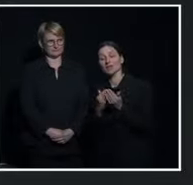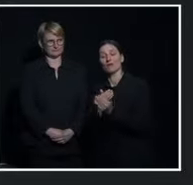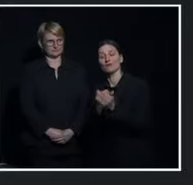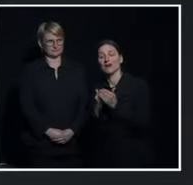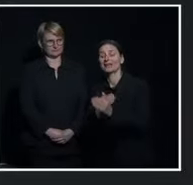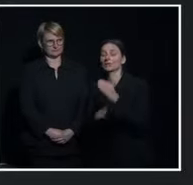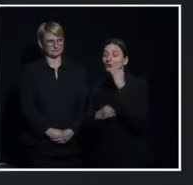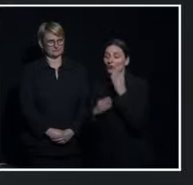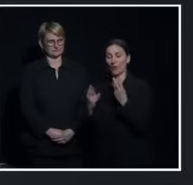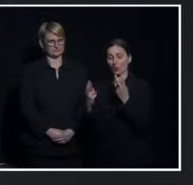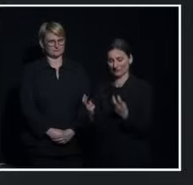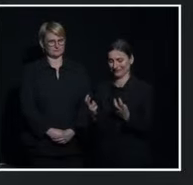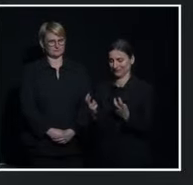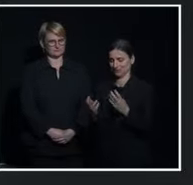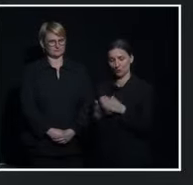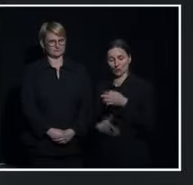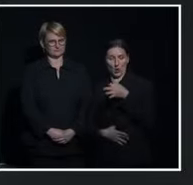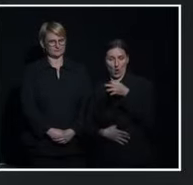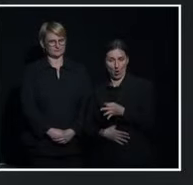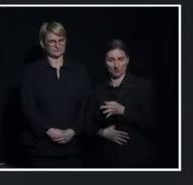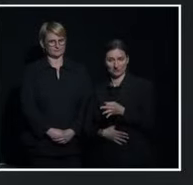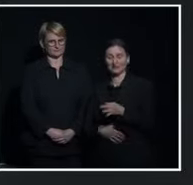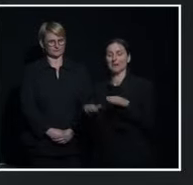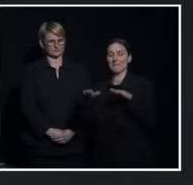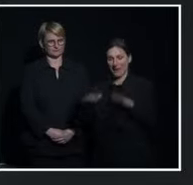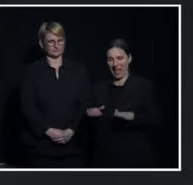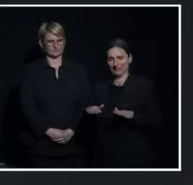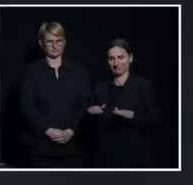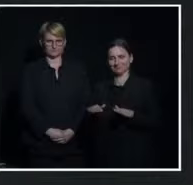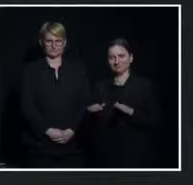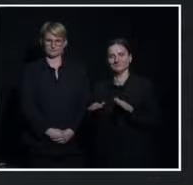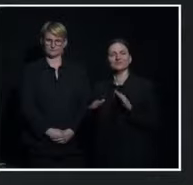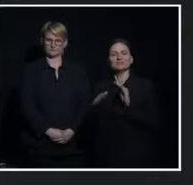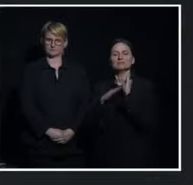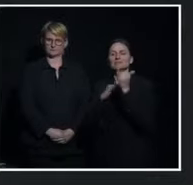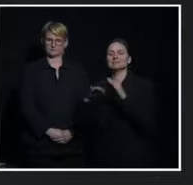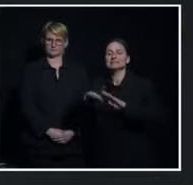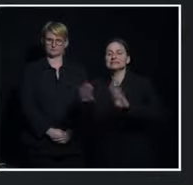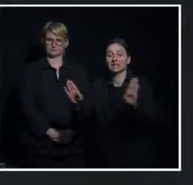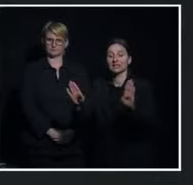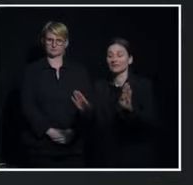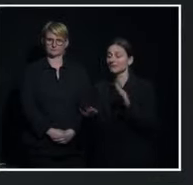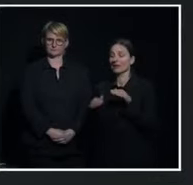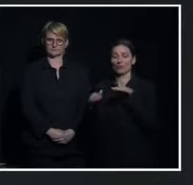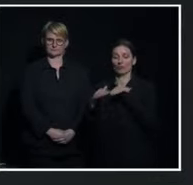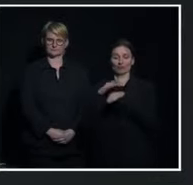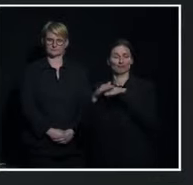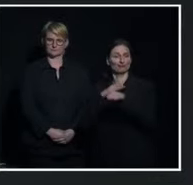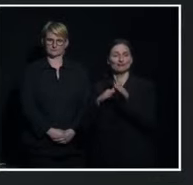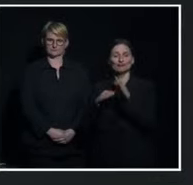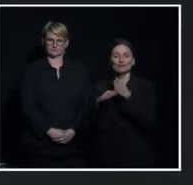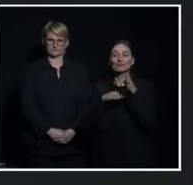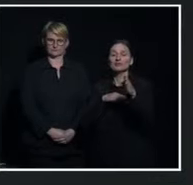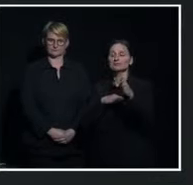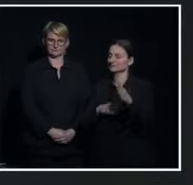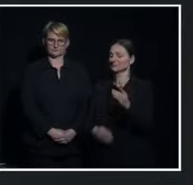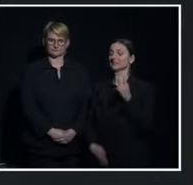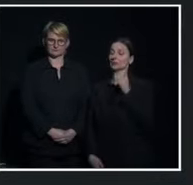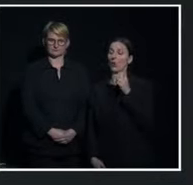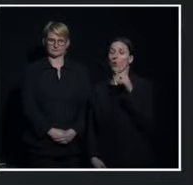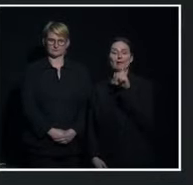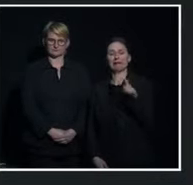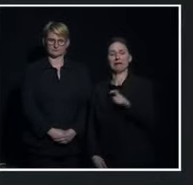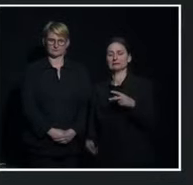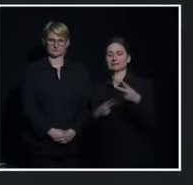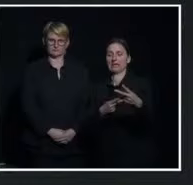ihren Wohnsitz oder jetzigen Aufenthaltsort nicht zu verlassen. Für den Nichtbefolgungsfall ist Einweisung in